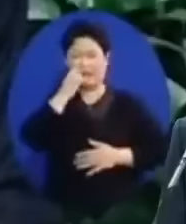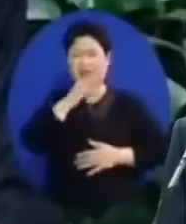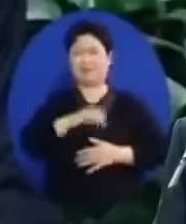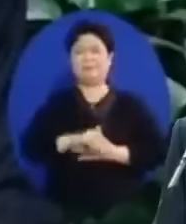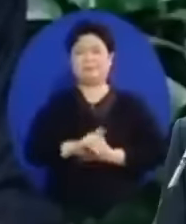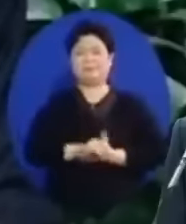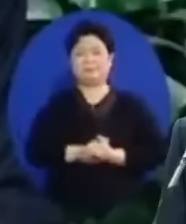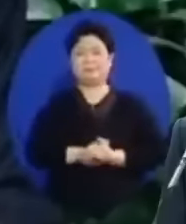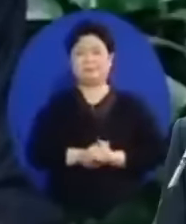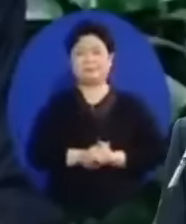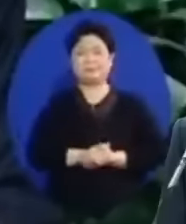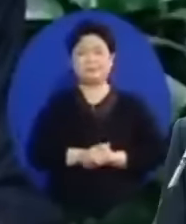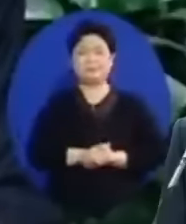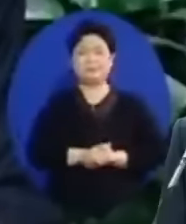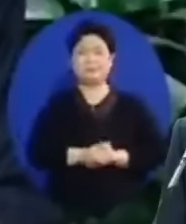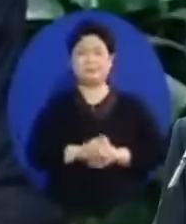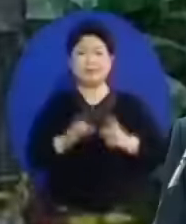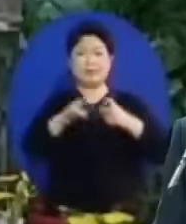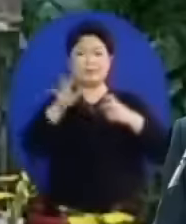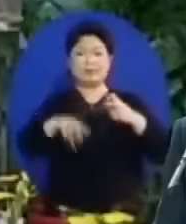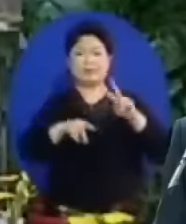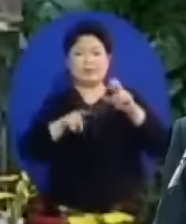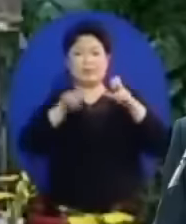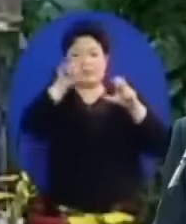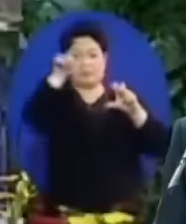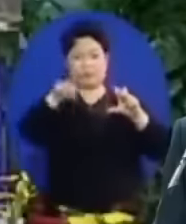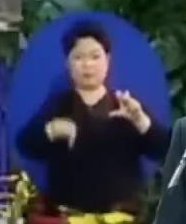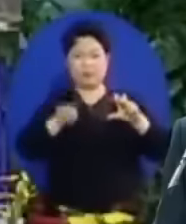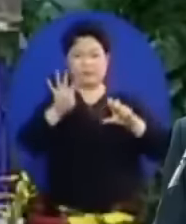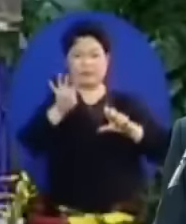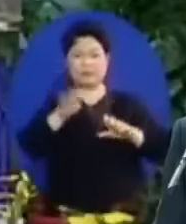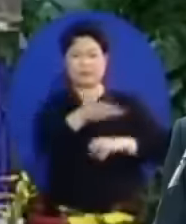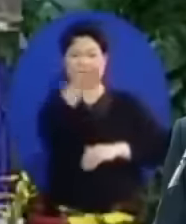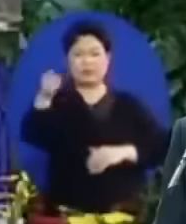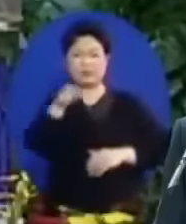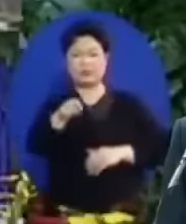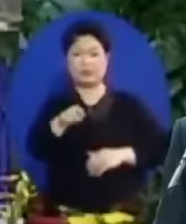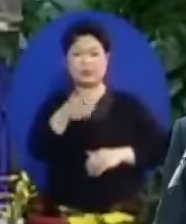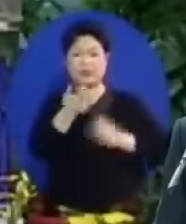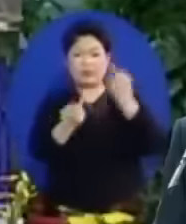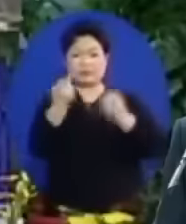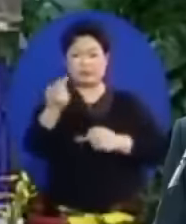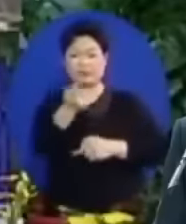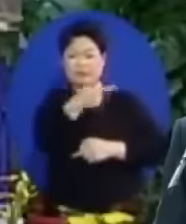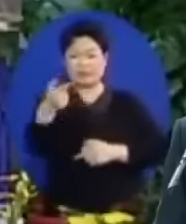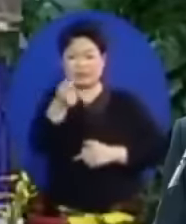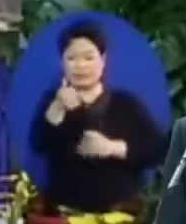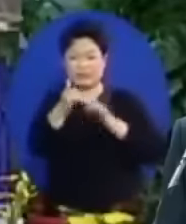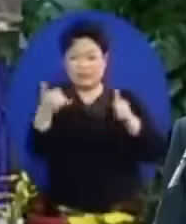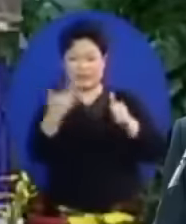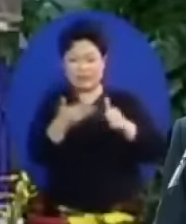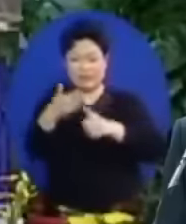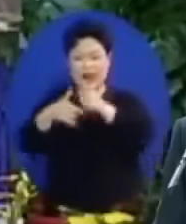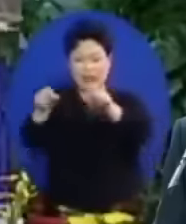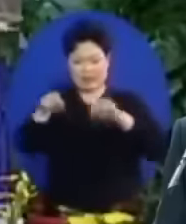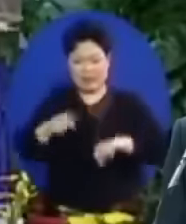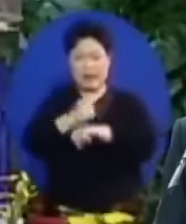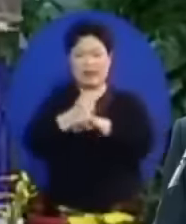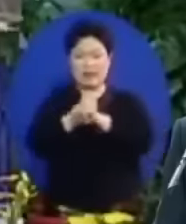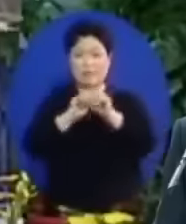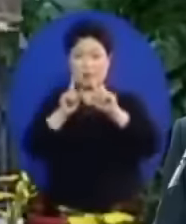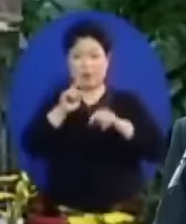것입니다. 마태복음 25장 40절에 너희가 여기 내 형제 중에 지극히 작은 자 하나에게 한 것이 곧 내게 한 것이라고